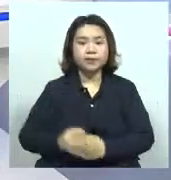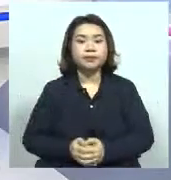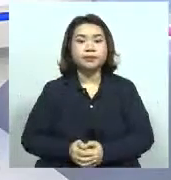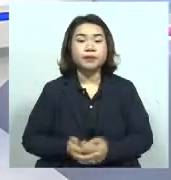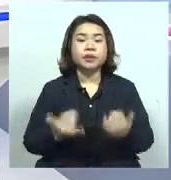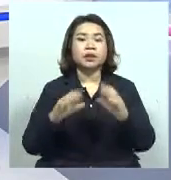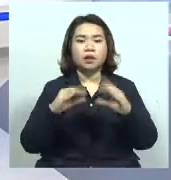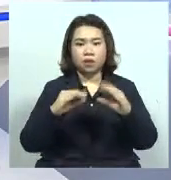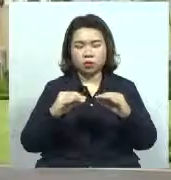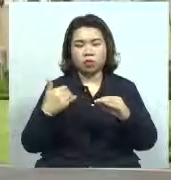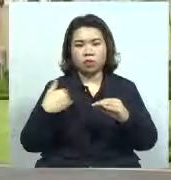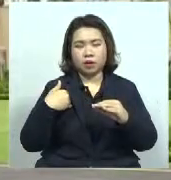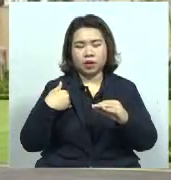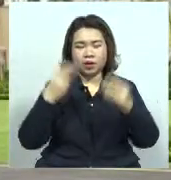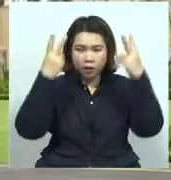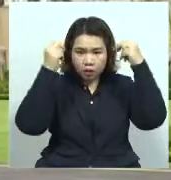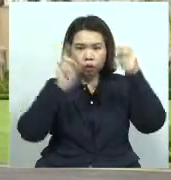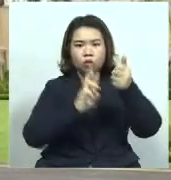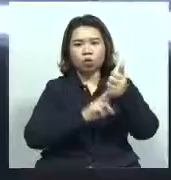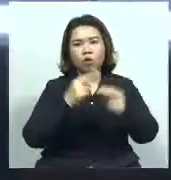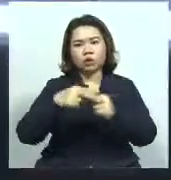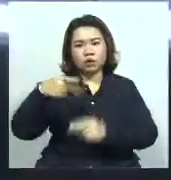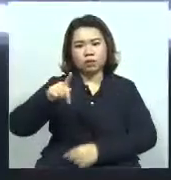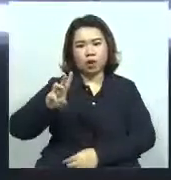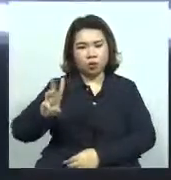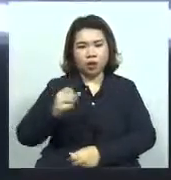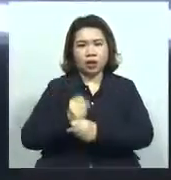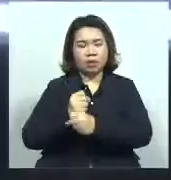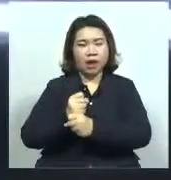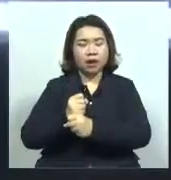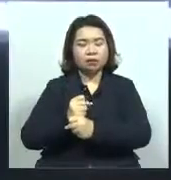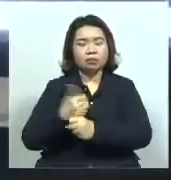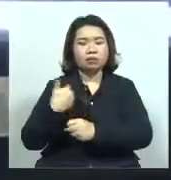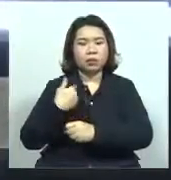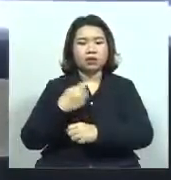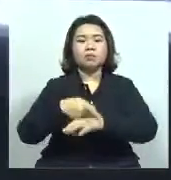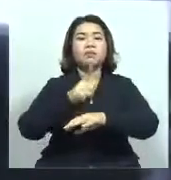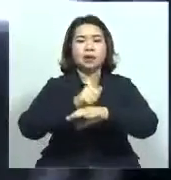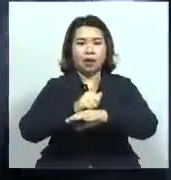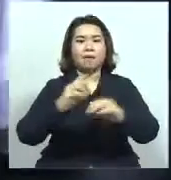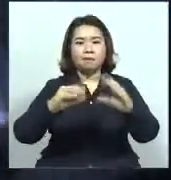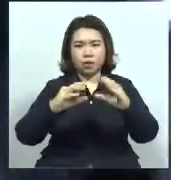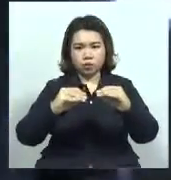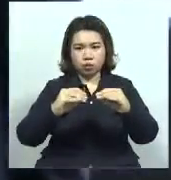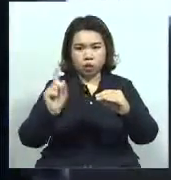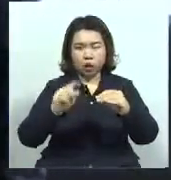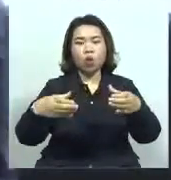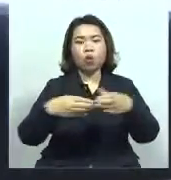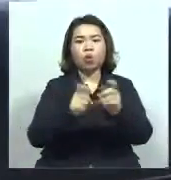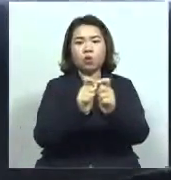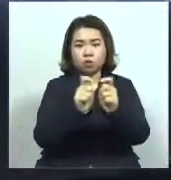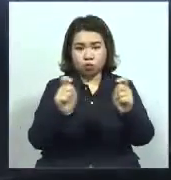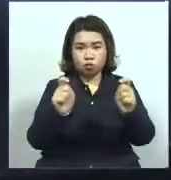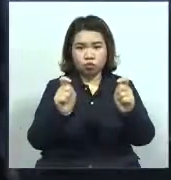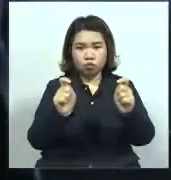การประชุมครั้งนี้มีพลเอกประวิตรวงษ์สุวรรณรองนายกรัฐมนตรีฝ่ายความมั่นคงเป็นประธานการประชุมนะคะซึ่งเป็นการประชุมของคณะอนุกรรม